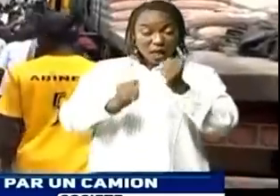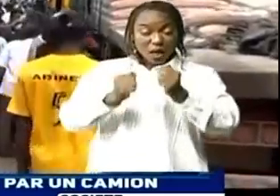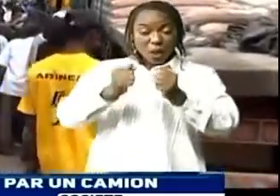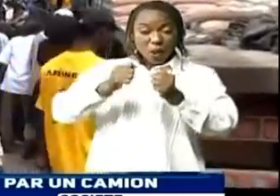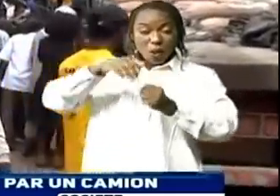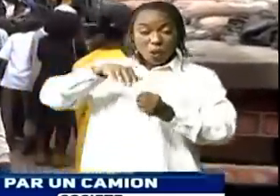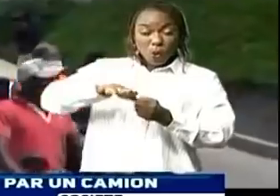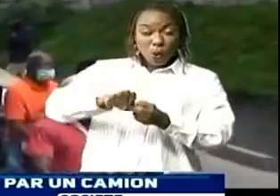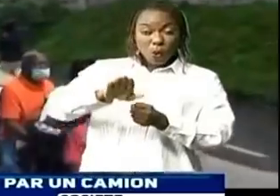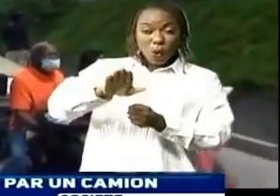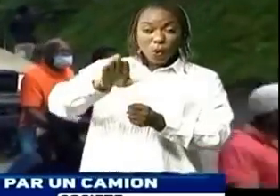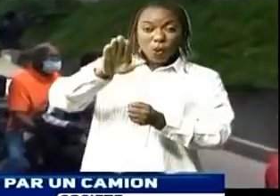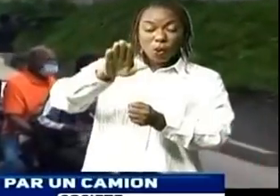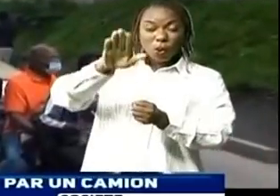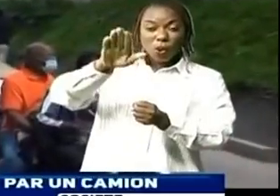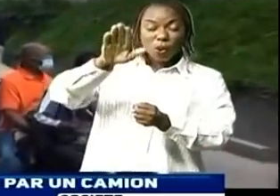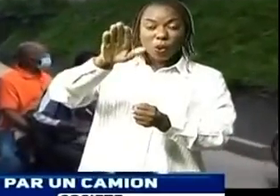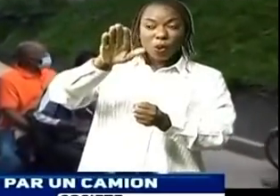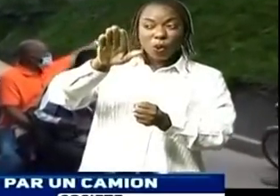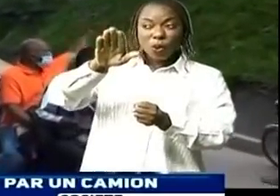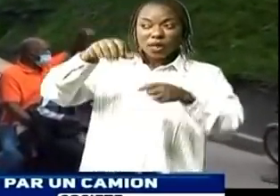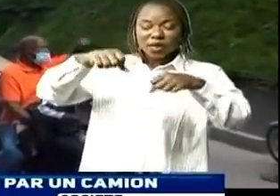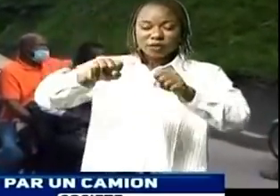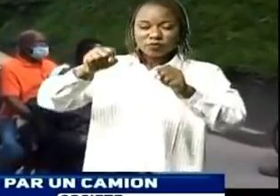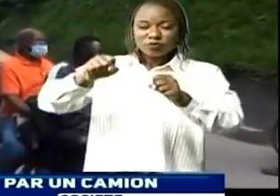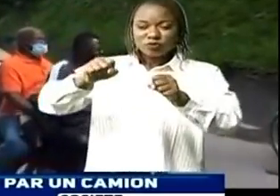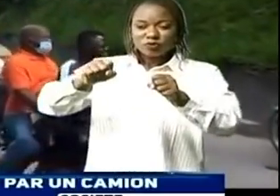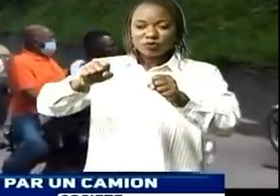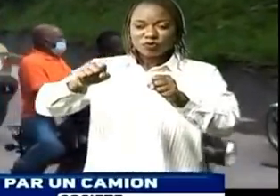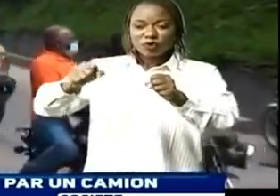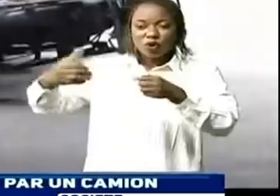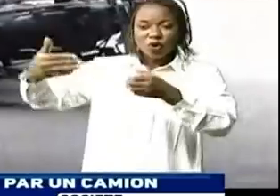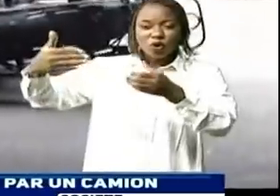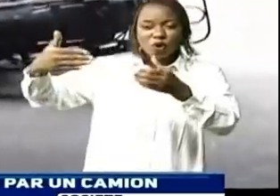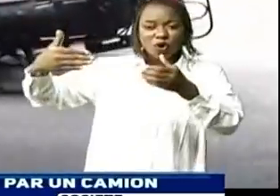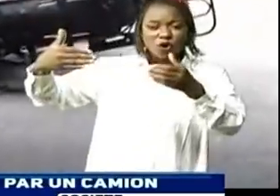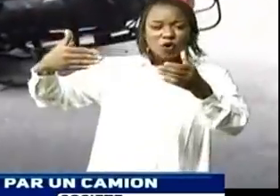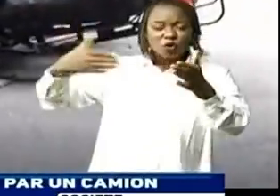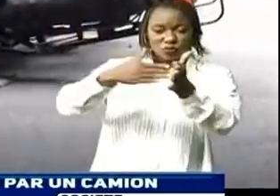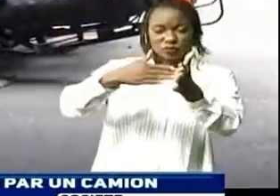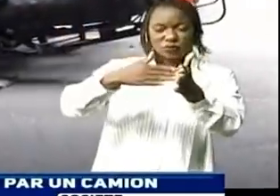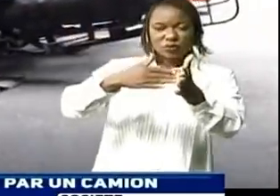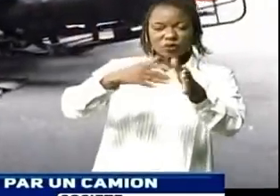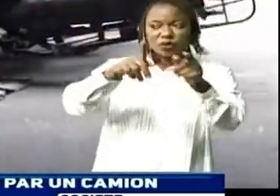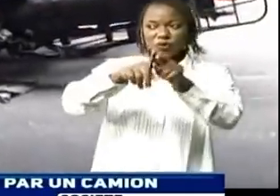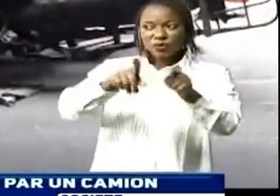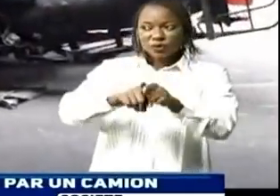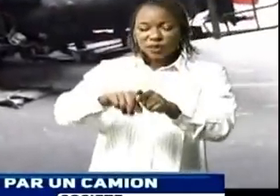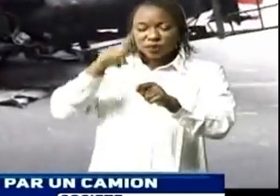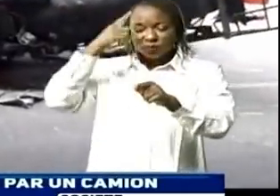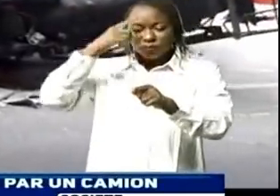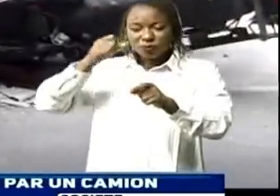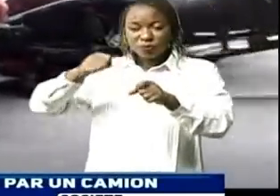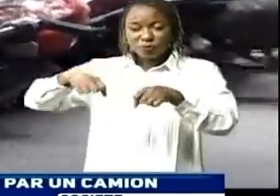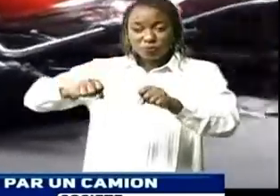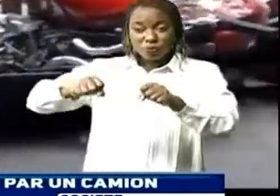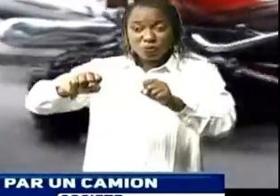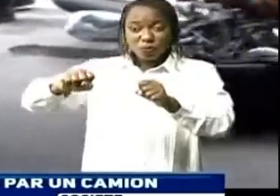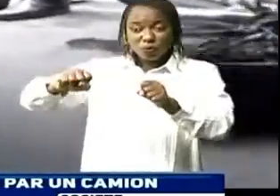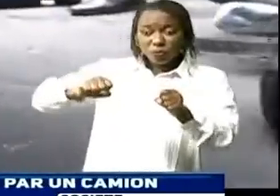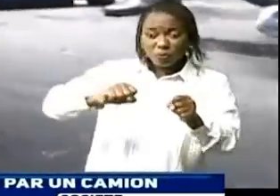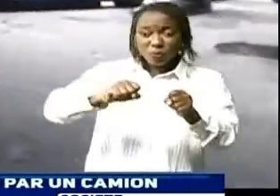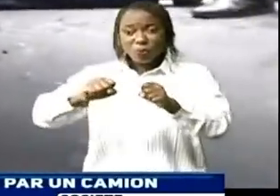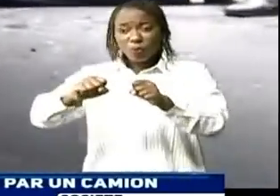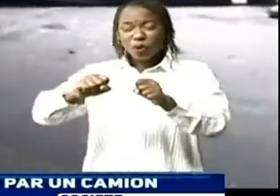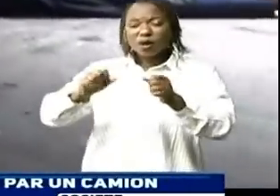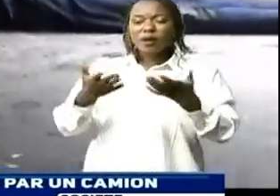des secousses. La moto venait dans le sens contraire. Du coup, le motocycliste a paniqué voyant le mouvement du